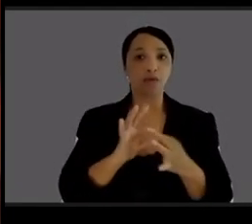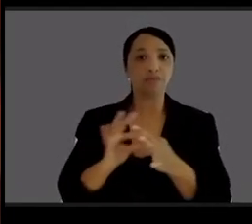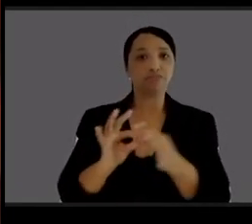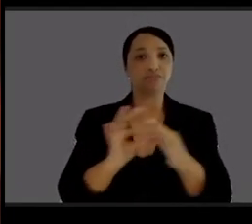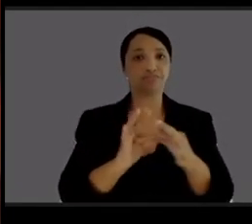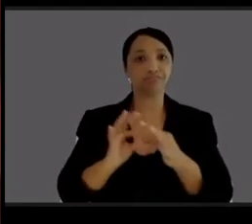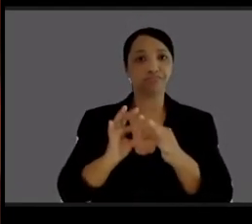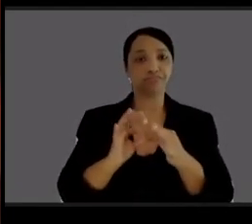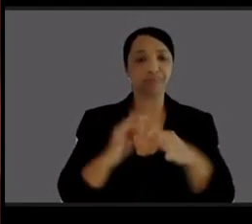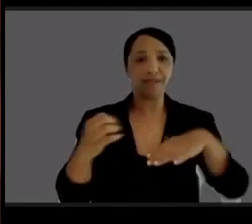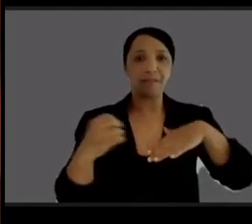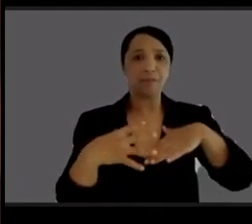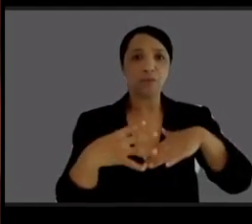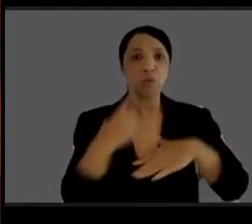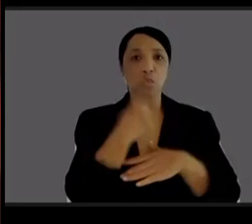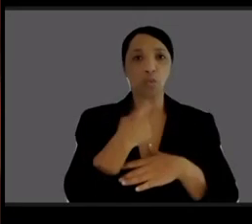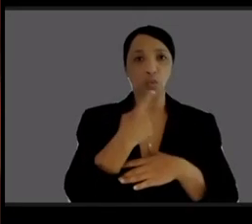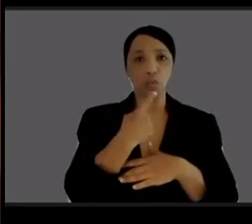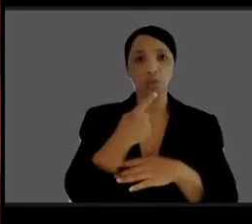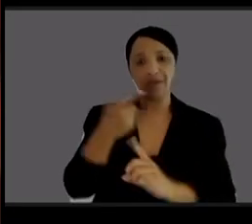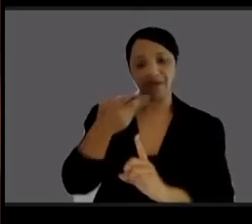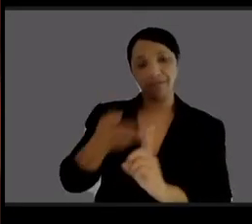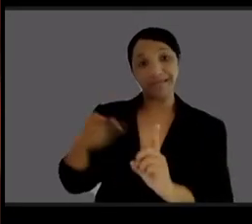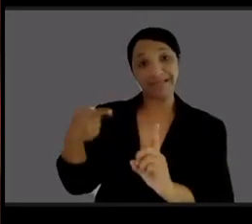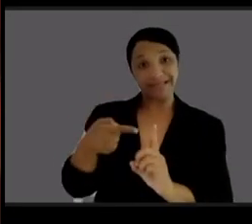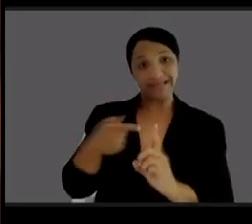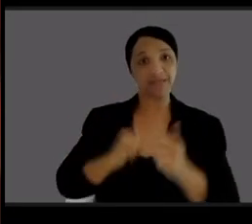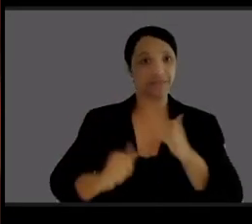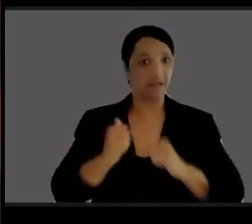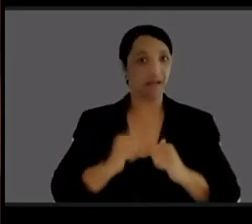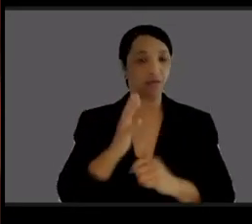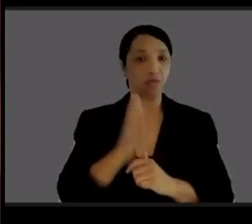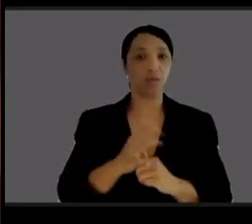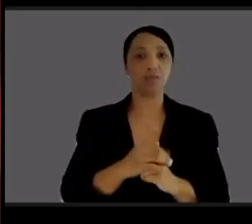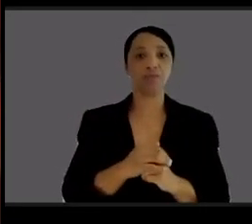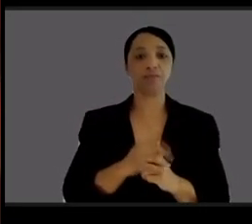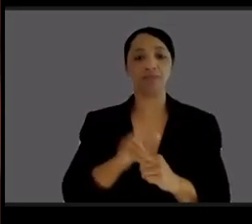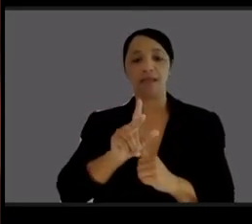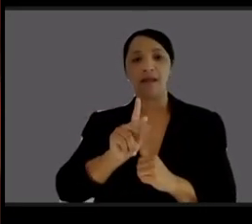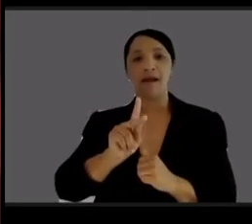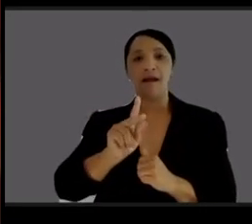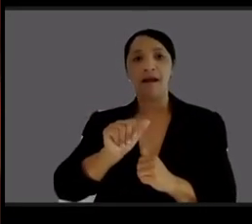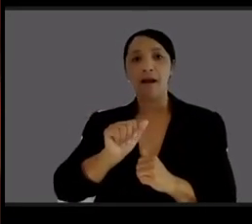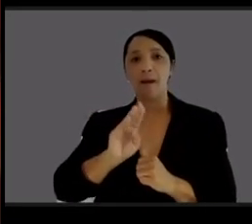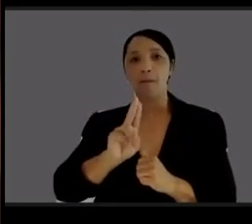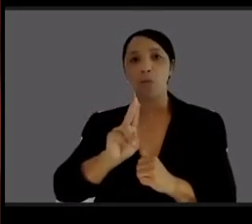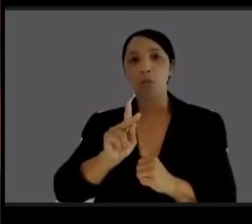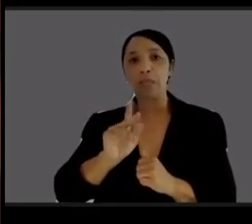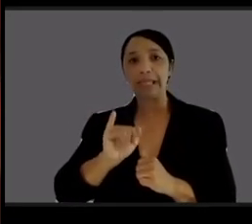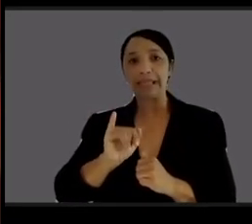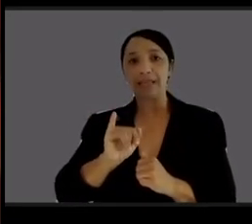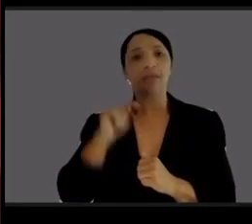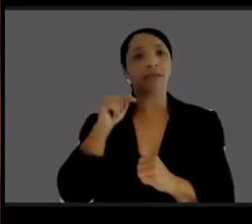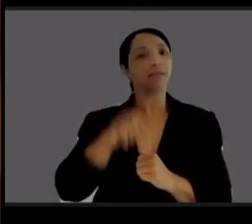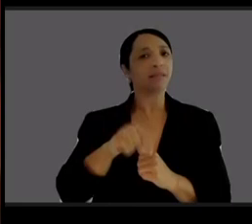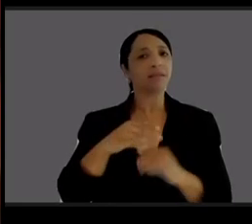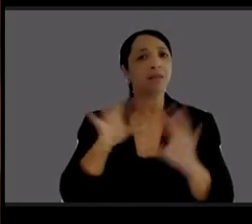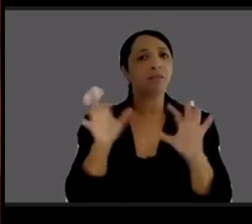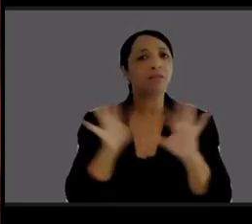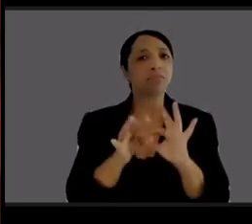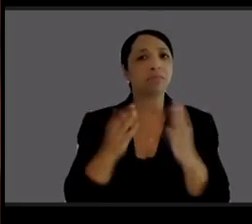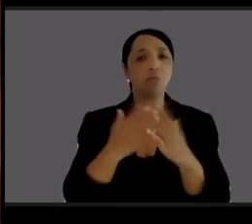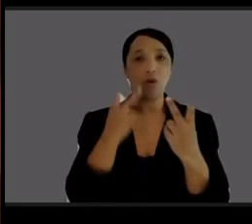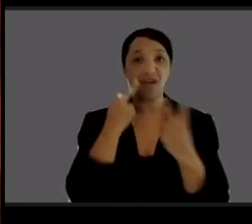Media, reconceptualiser la tradition dans le théâtre japonais. Le kabuki est un art du spectacle